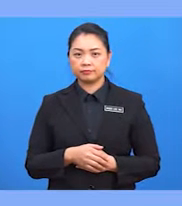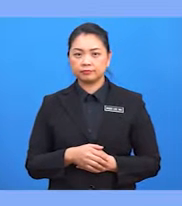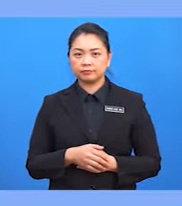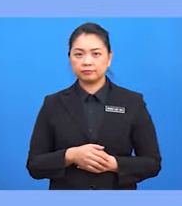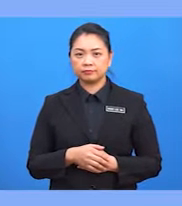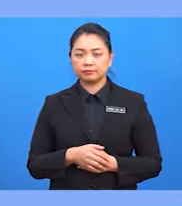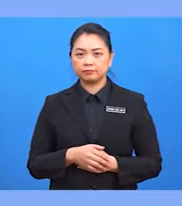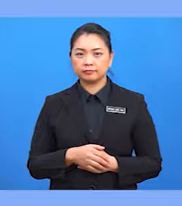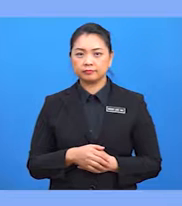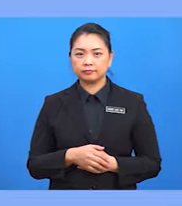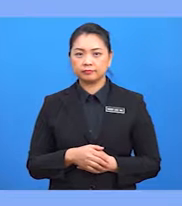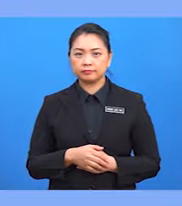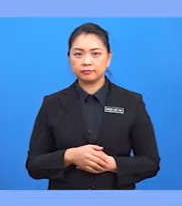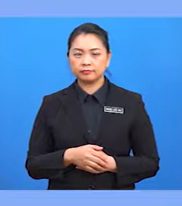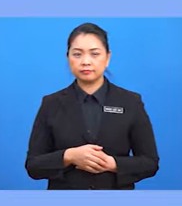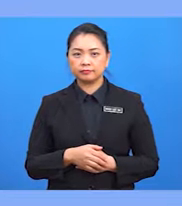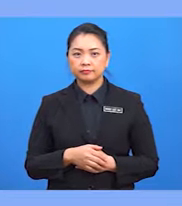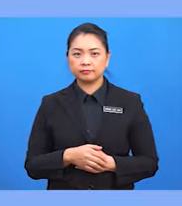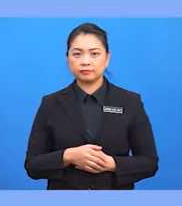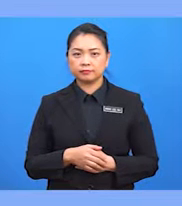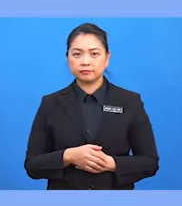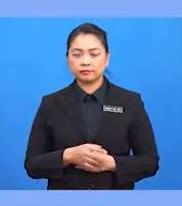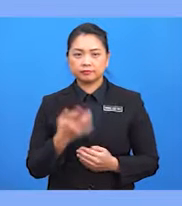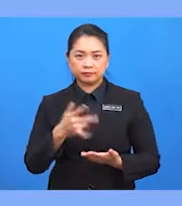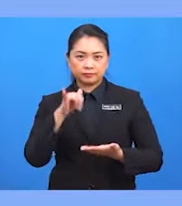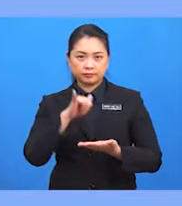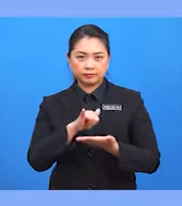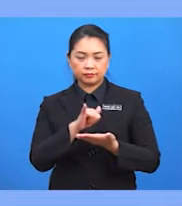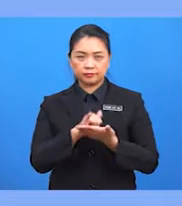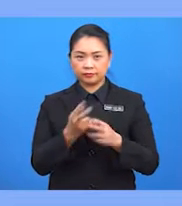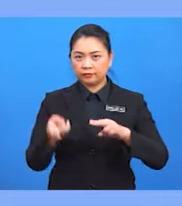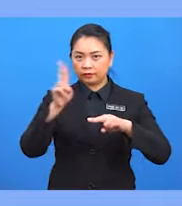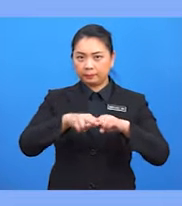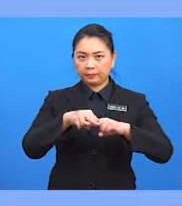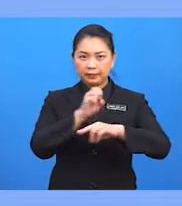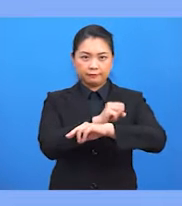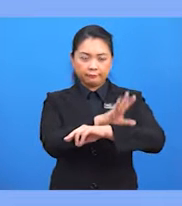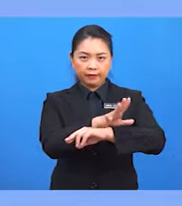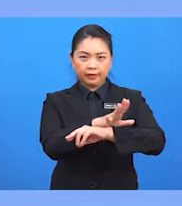Okey, ini keseluruhannya. Kemudian kita tambahkan efek teks.